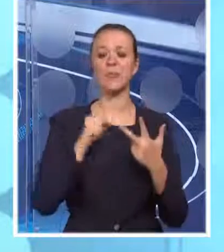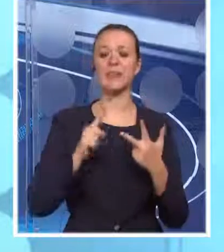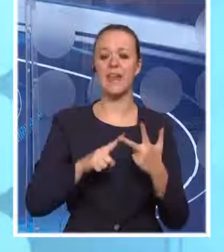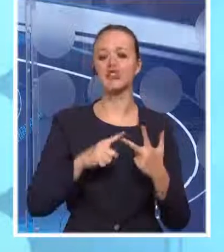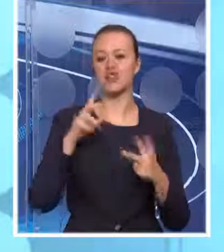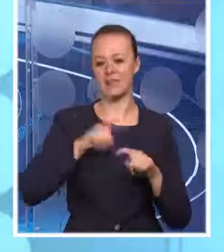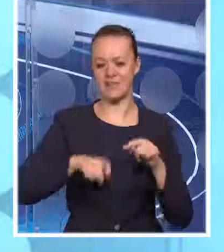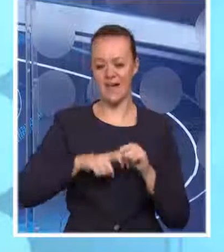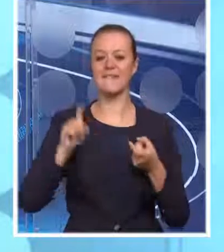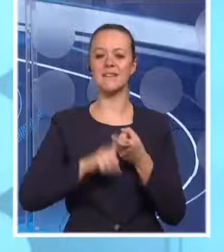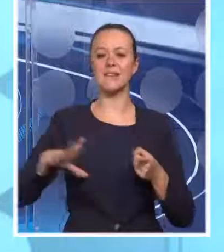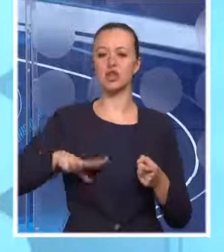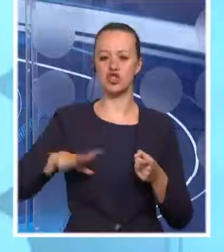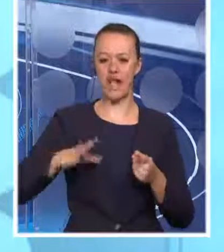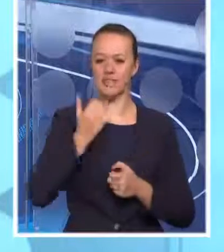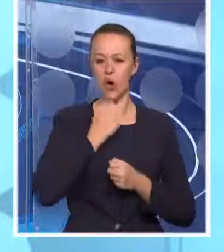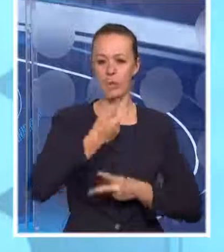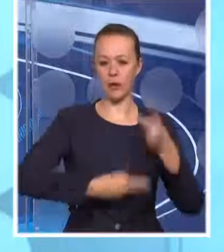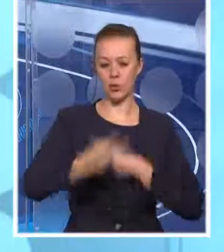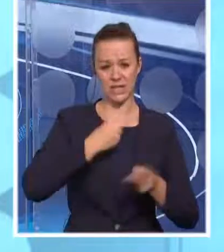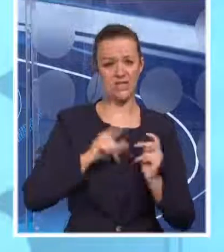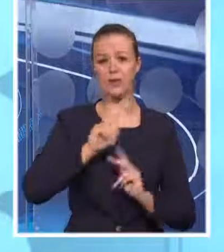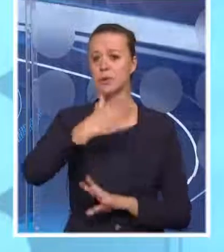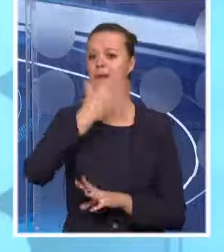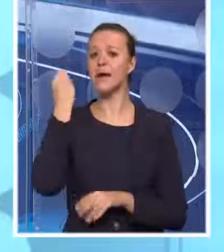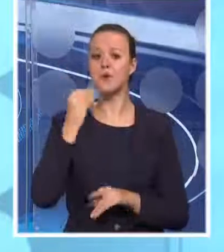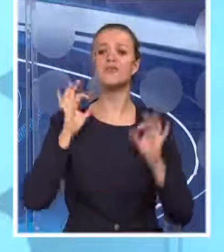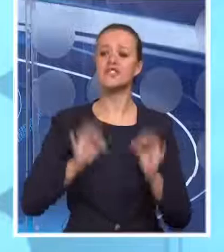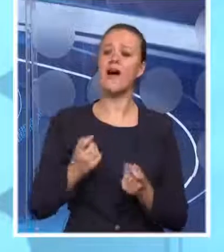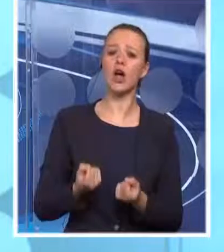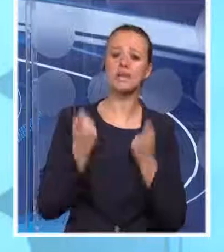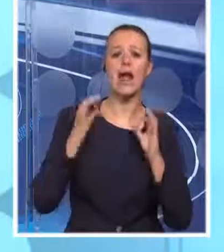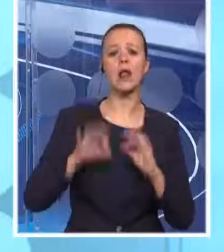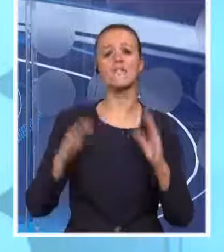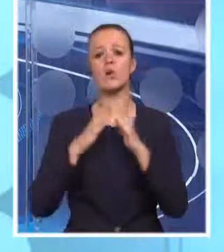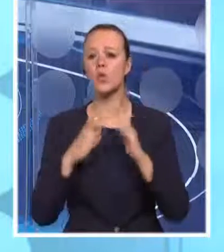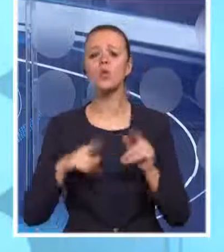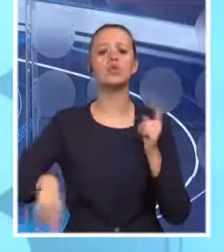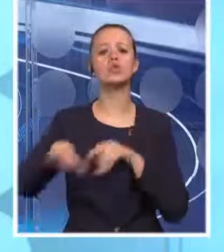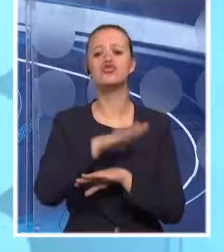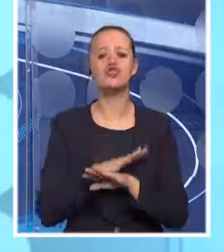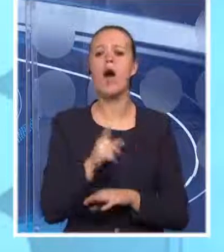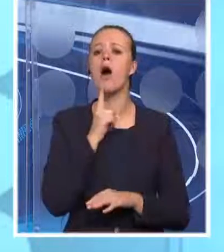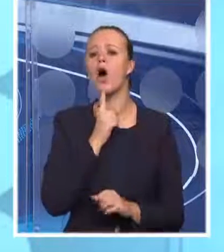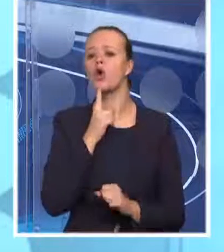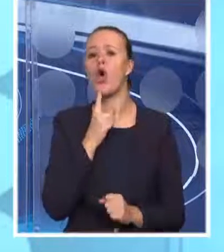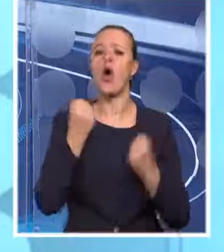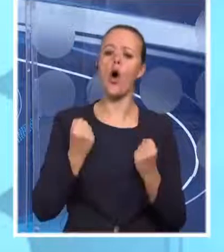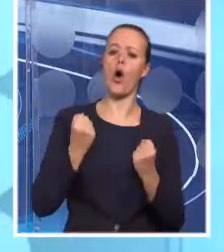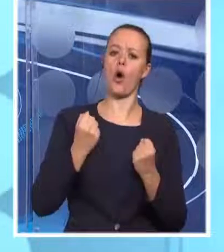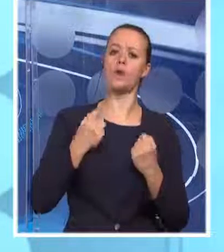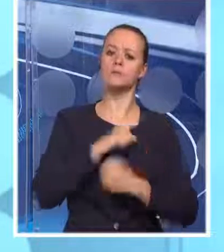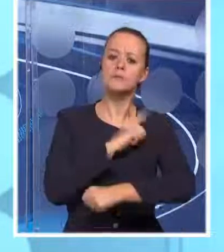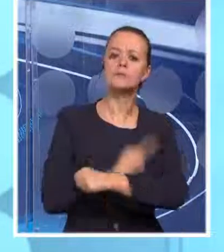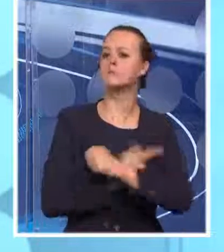ženskog preduzetništva u poljoprivredi. Nemojte zaboraviti da je stub svakog sela, svake kuće, svakog domaćinstva uvek bila žena. Jedna potpuno